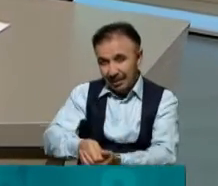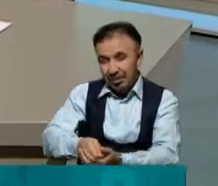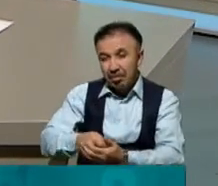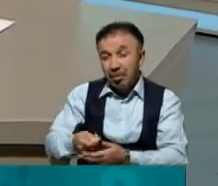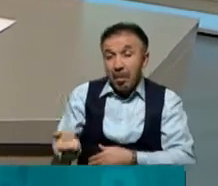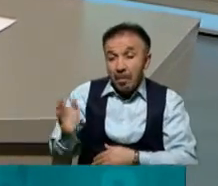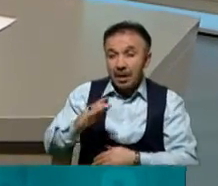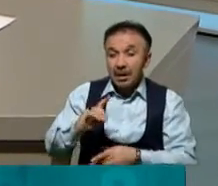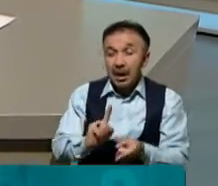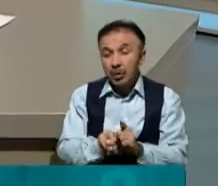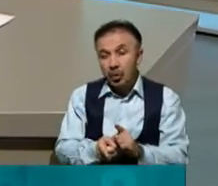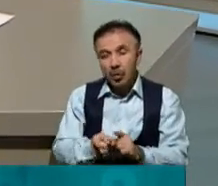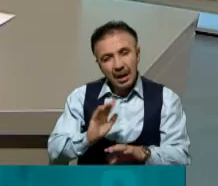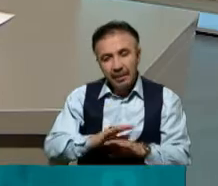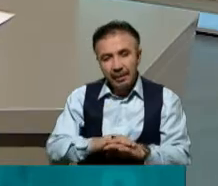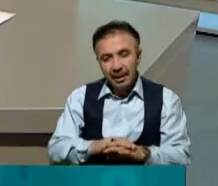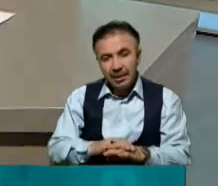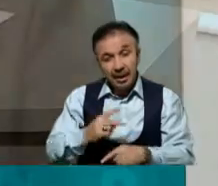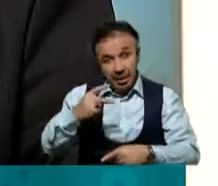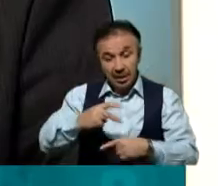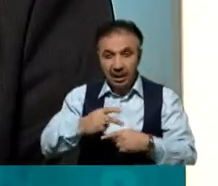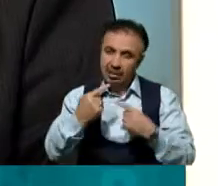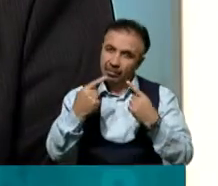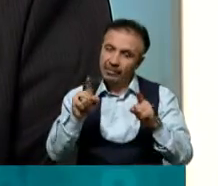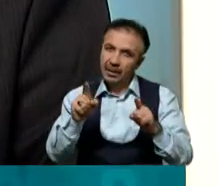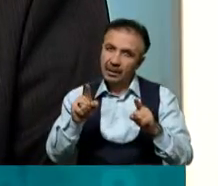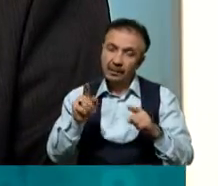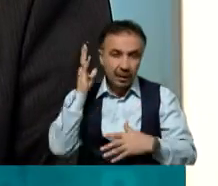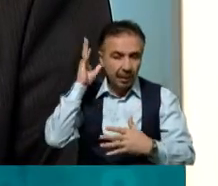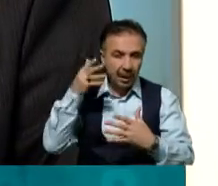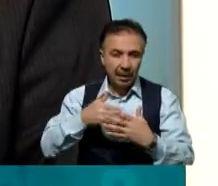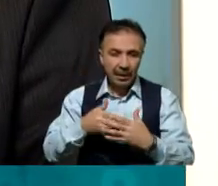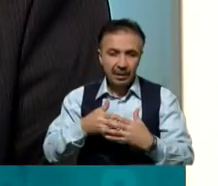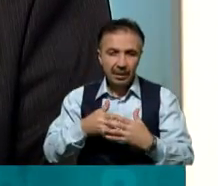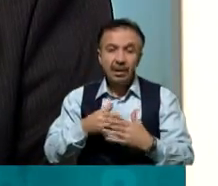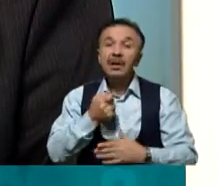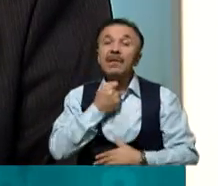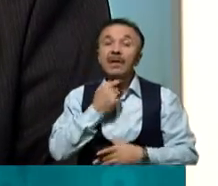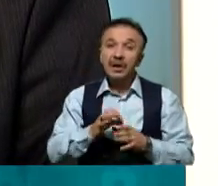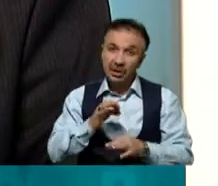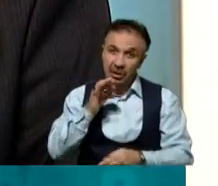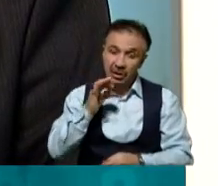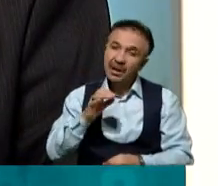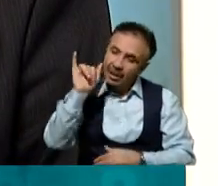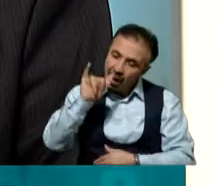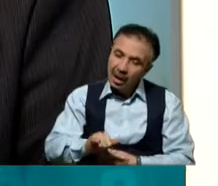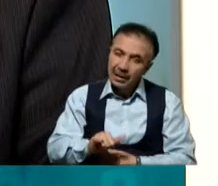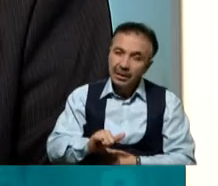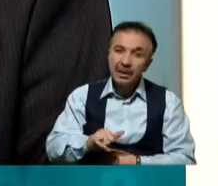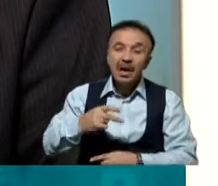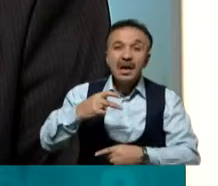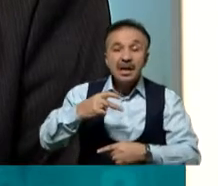ama zekat farklı bir ibadet. İslam'ın 5 şartından birisi fakirin hakkıdır. Zekatlarımızı